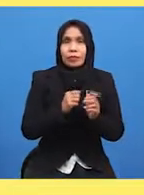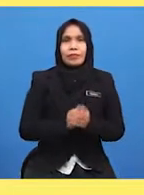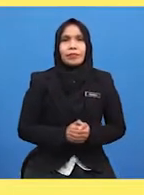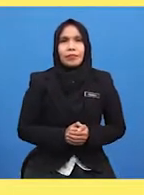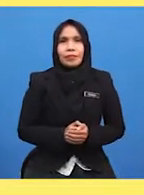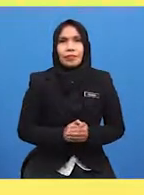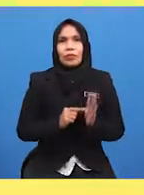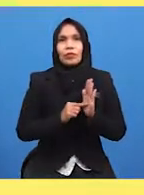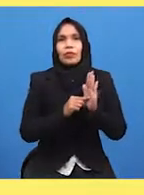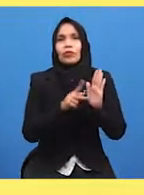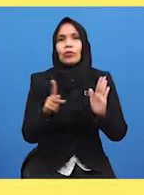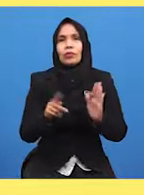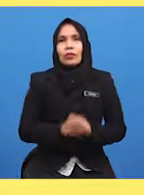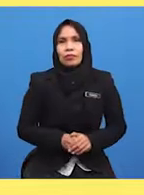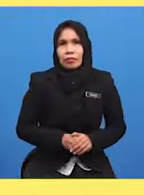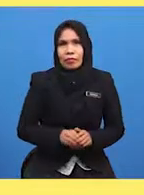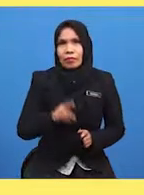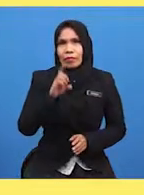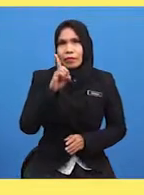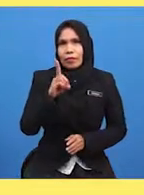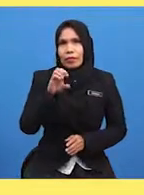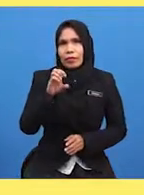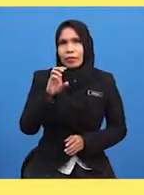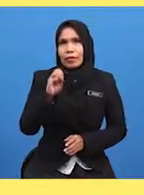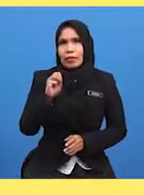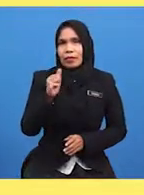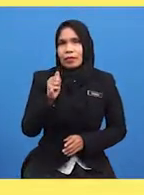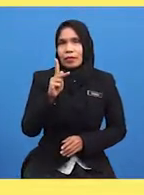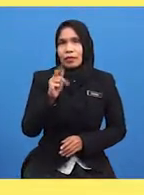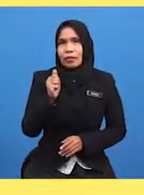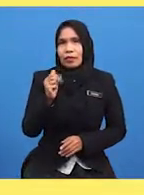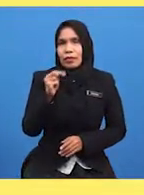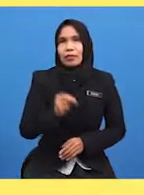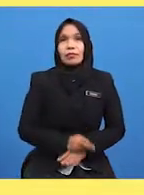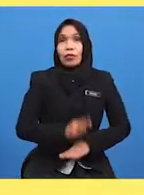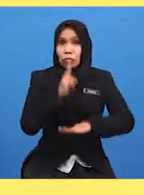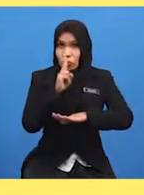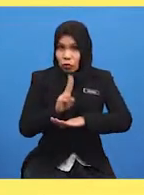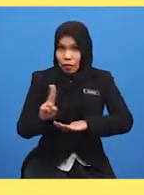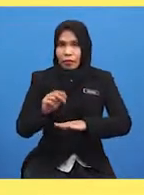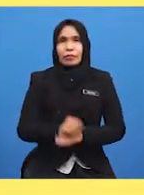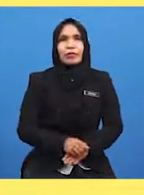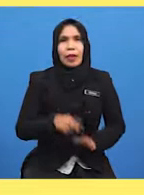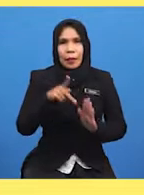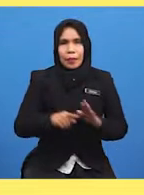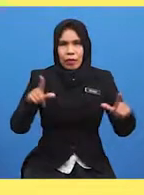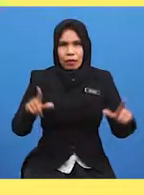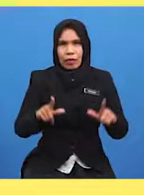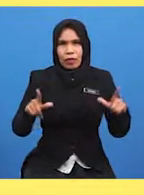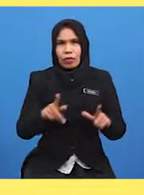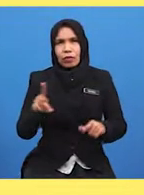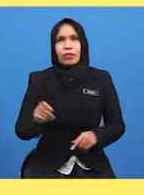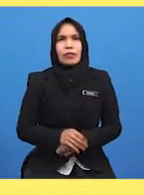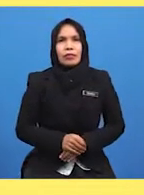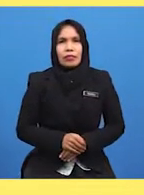menunjukkan strategi desakan atau hutan desakan atau setelah perlakuan menakut-nakuti kan